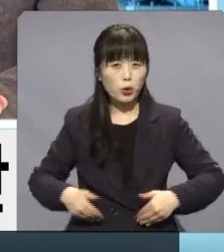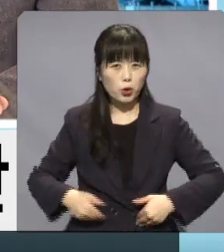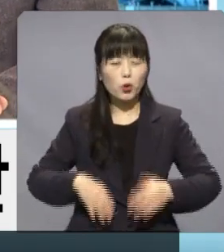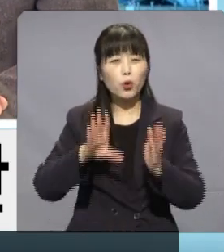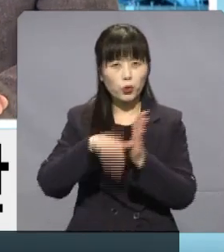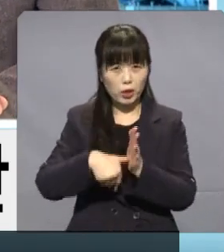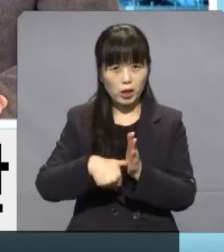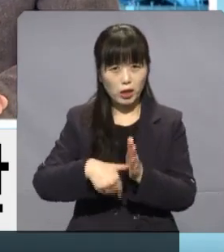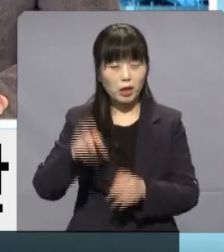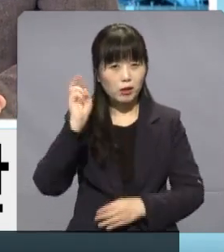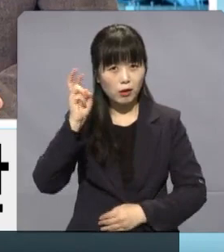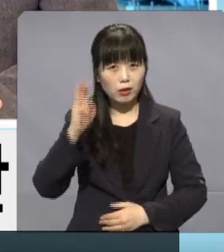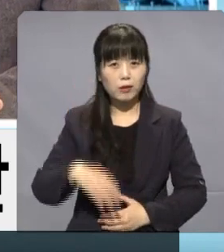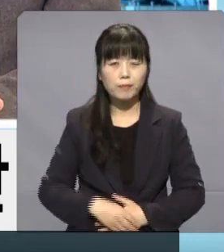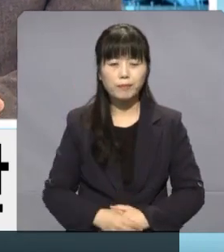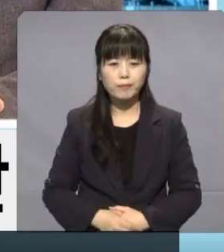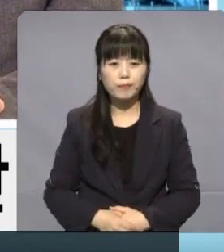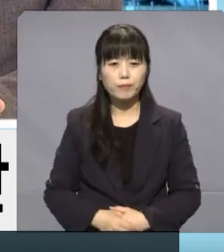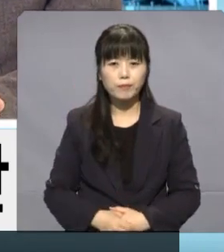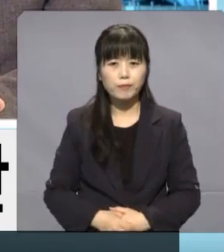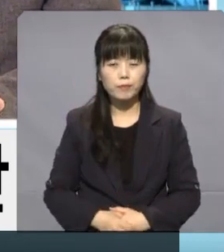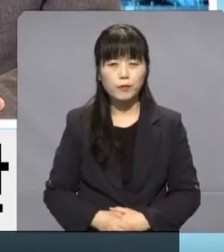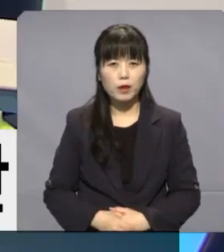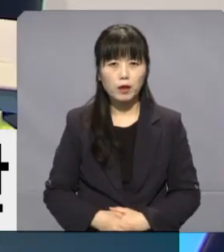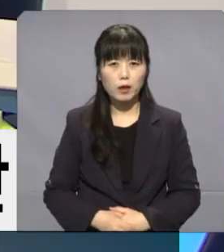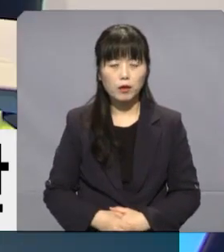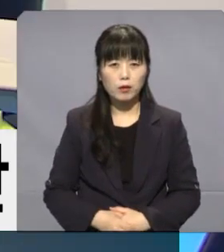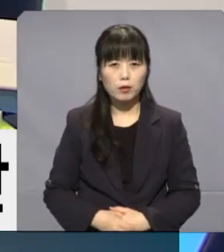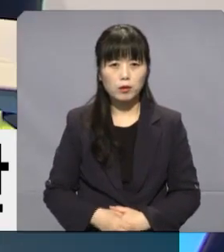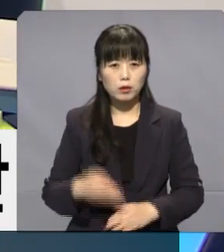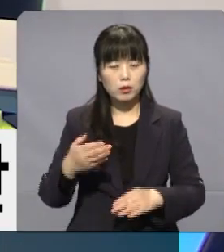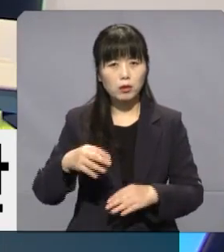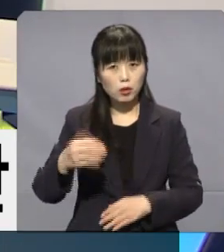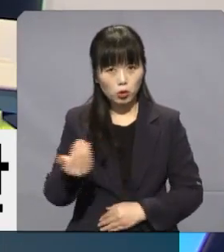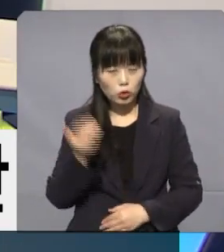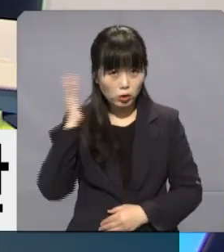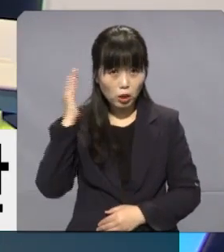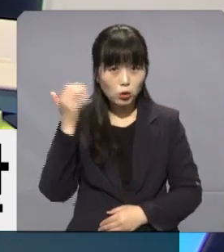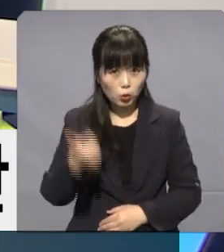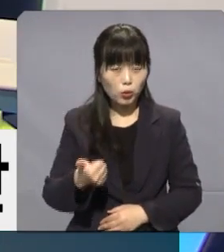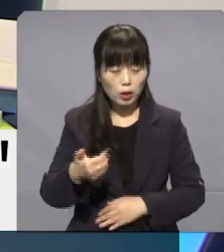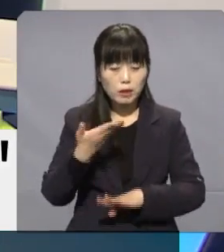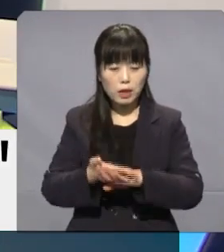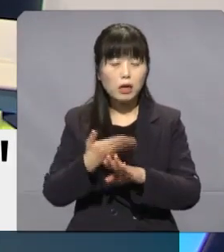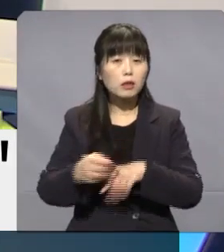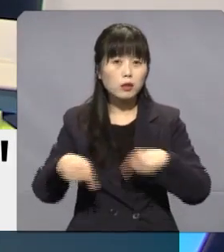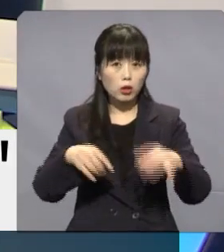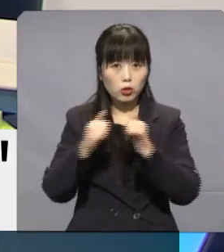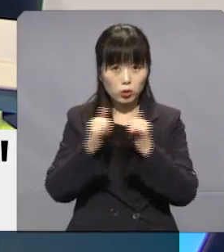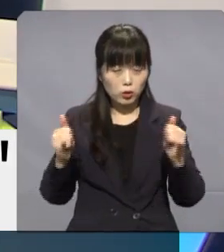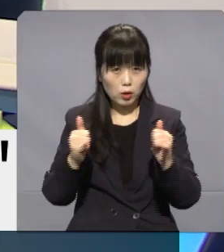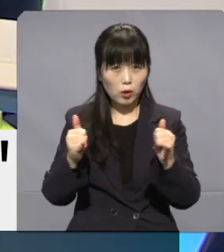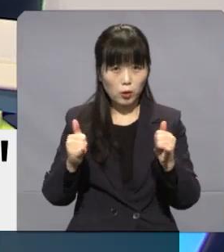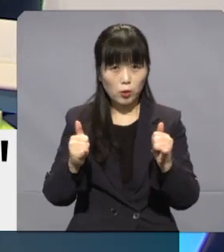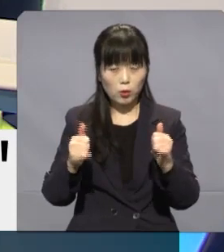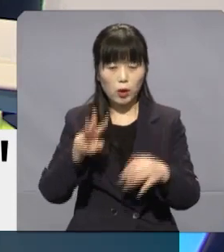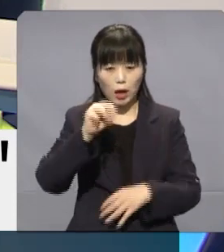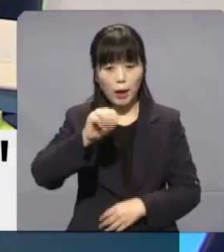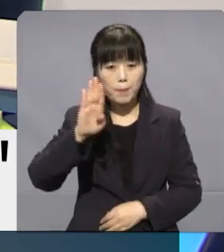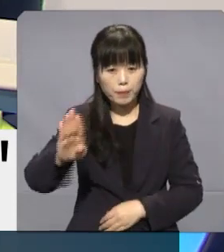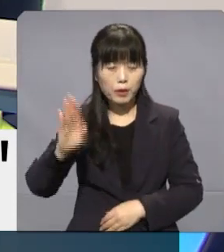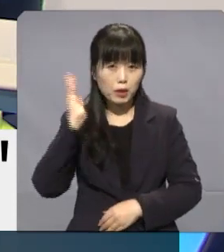타이밍 아닐까라고 이렇게 평가를 할수 있습니다. 교수님, 그런데요, 상대적으로 전직 대통령들보다 다른 정치인들과 대비해서